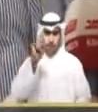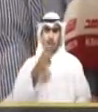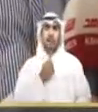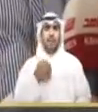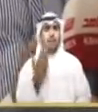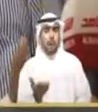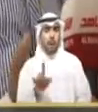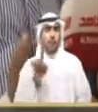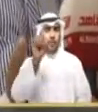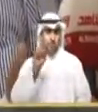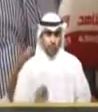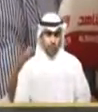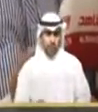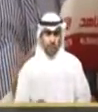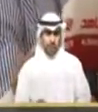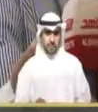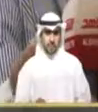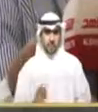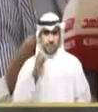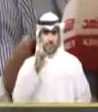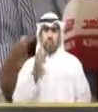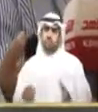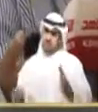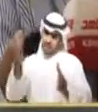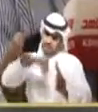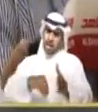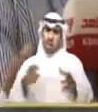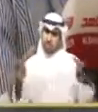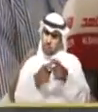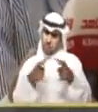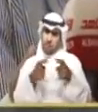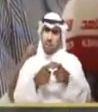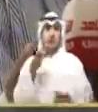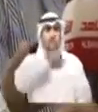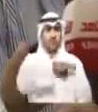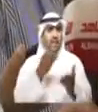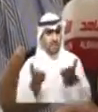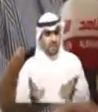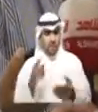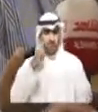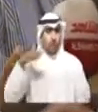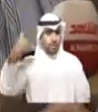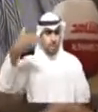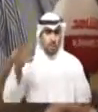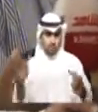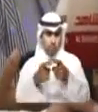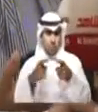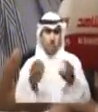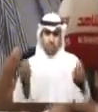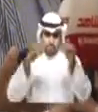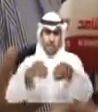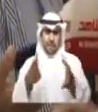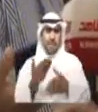أن يتم يعني تكثيف هذه الاجتماعات في الأيام القادمة حتى